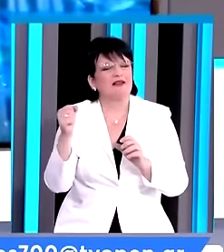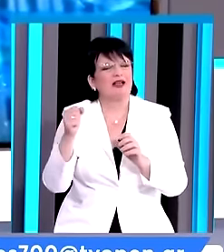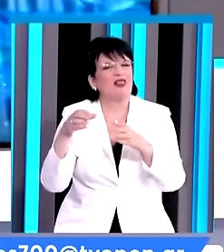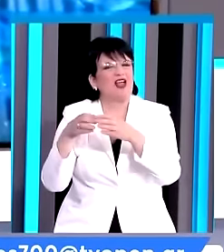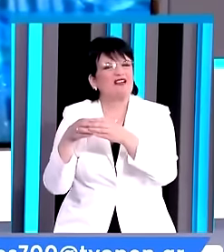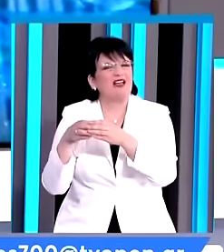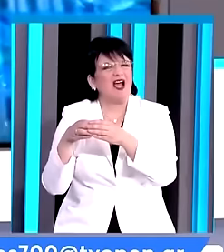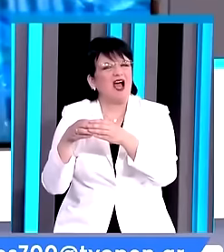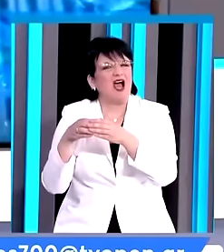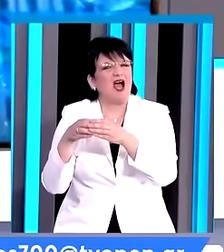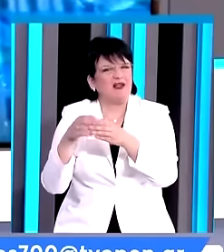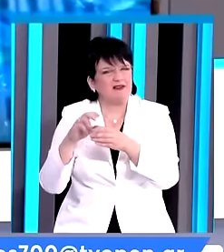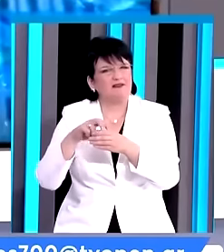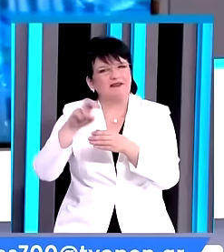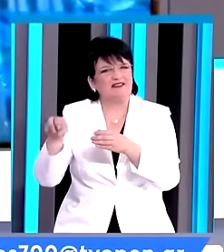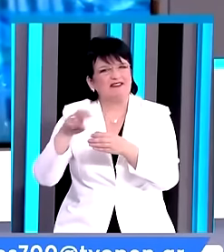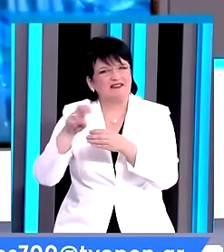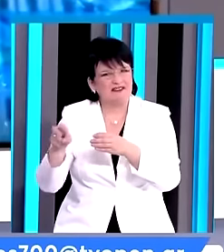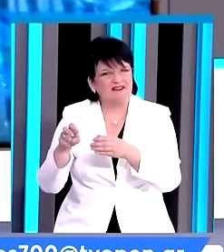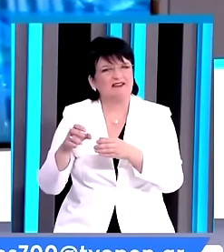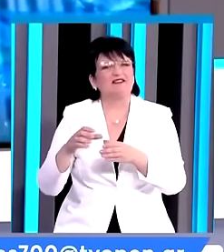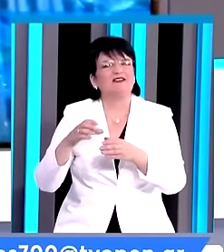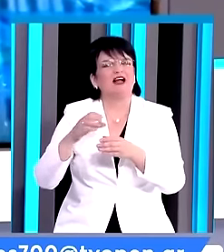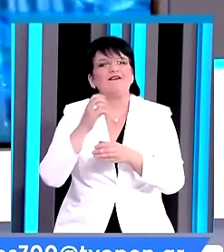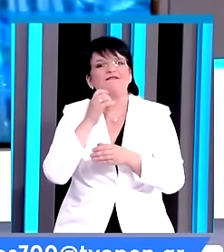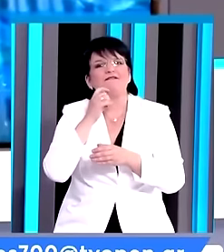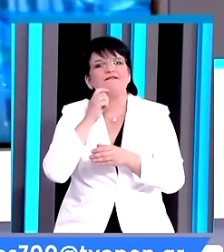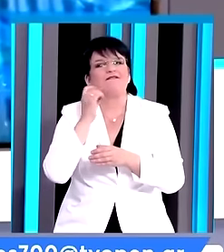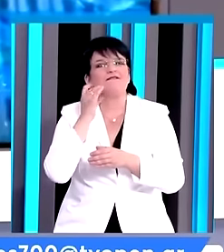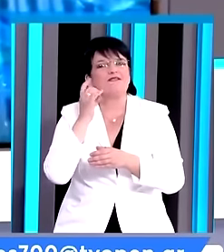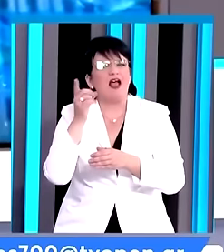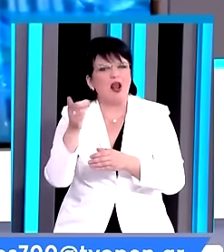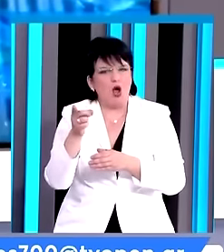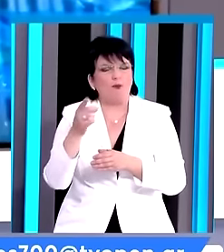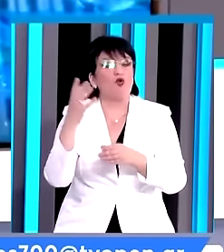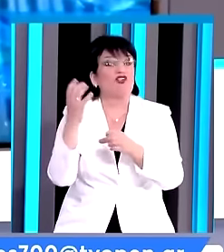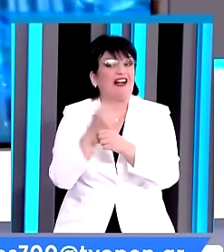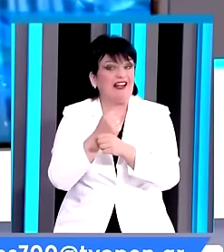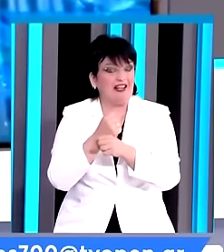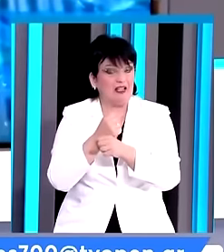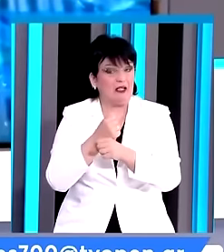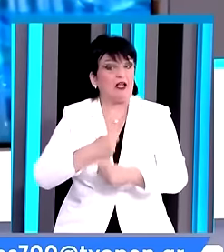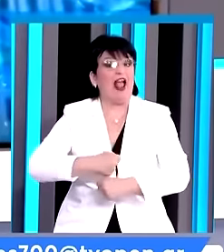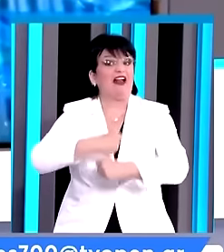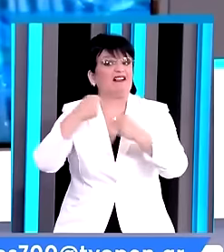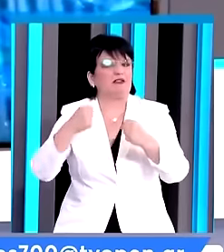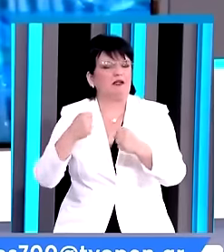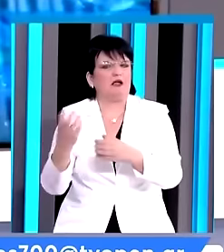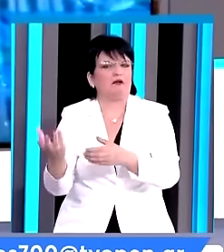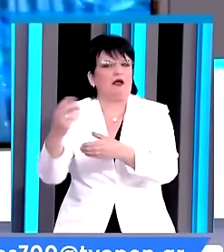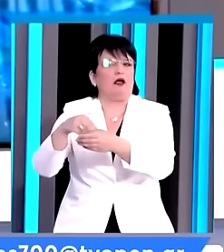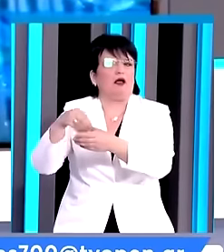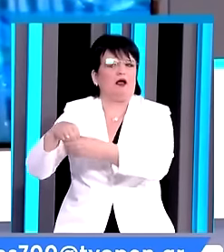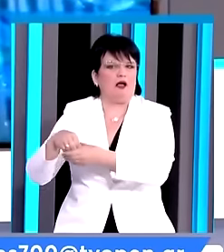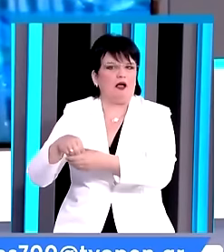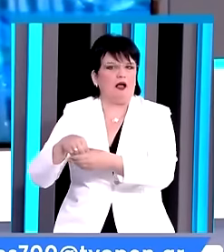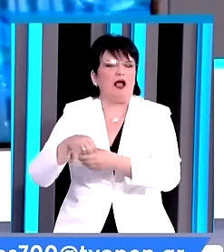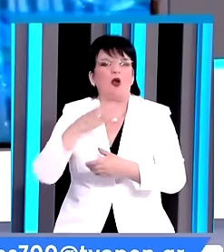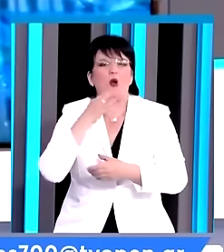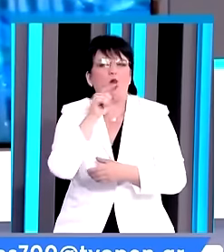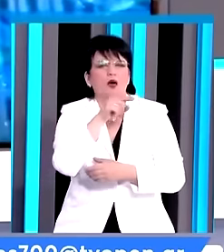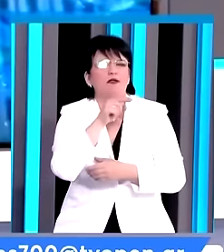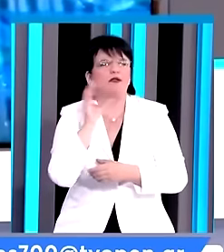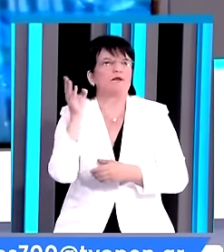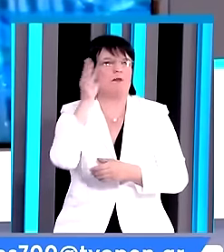Δηλαδή, ενισχύεται το κόμμα του κ. Βελόπουλου και ενισχύεται και η Νίκη. Γι' αυτό το λόγο πάτε και περισσότερο στη Μακεδονία. Δηλαδή,